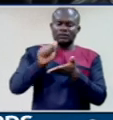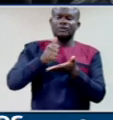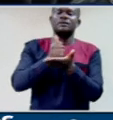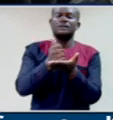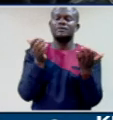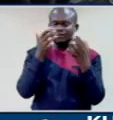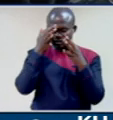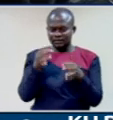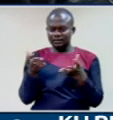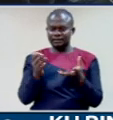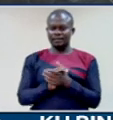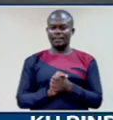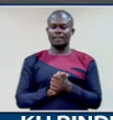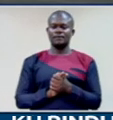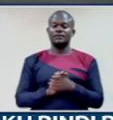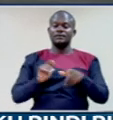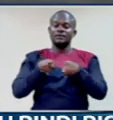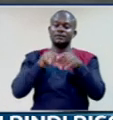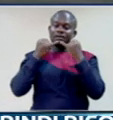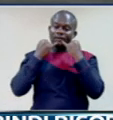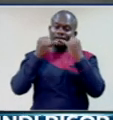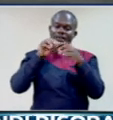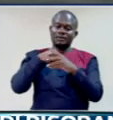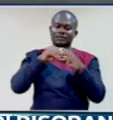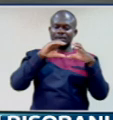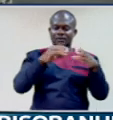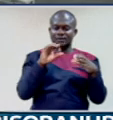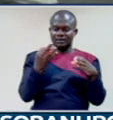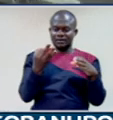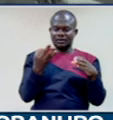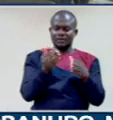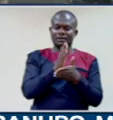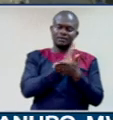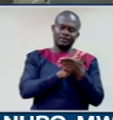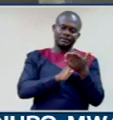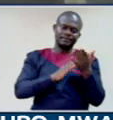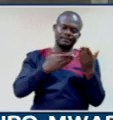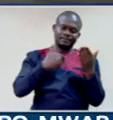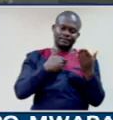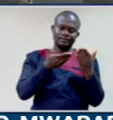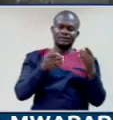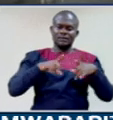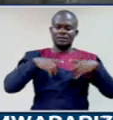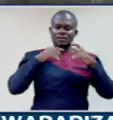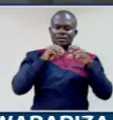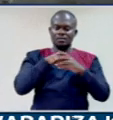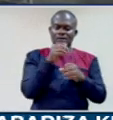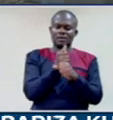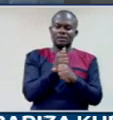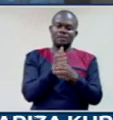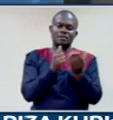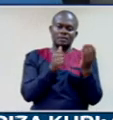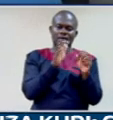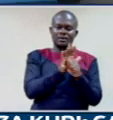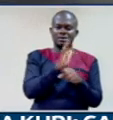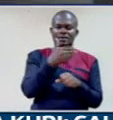Ingamba ni izihe? Nk'uko nabikubwiye, harimo ibyiciro bitatu. Hari abafite rezidanse bakora, abo ngabo akenshi